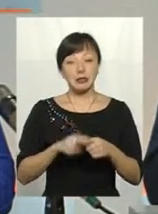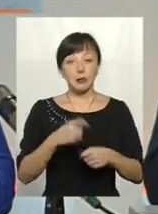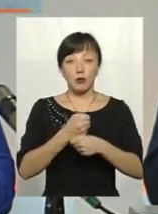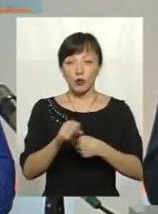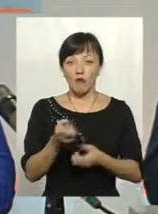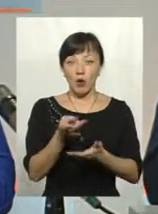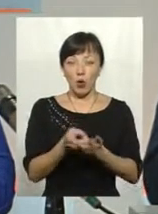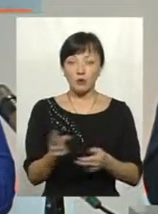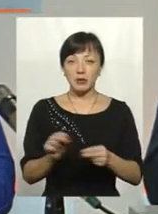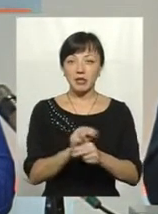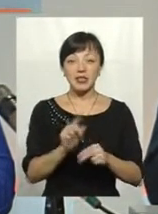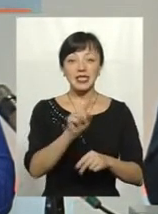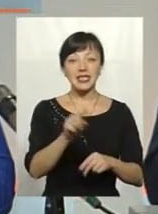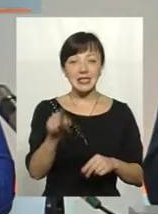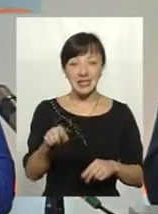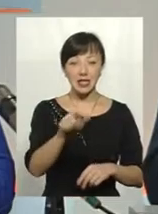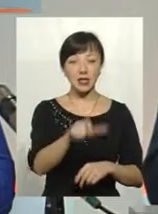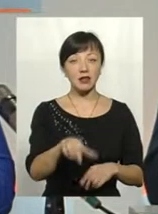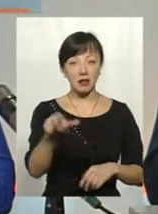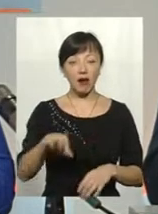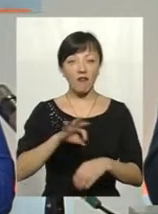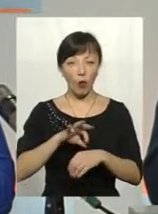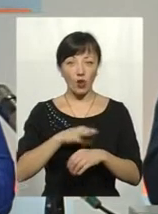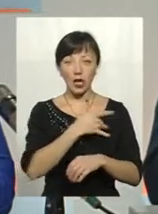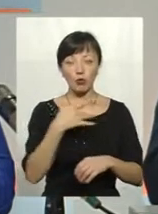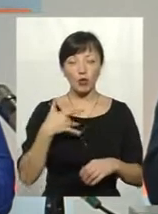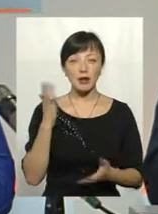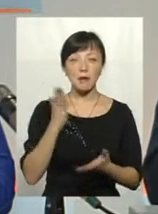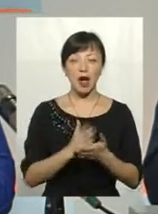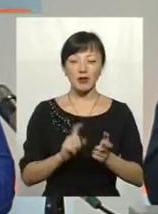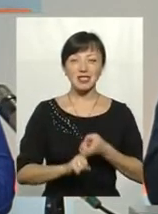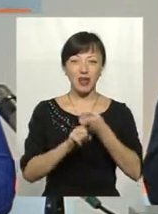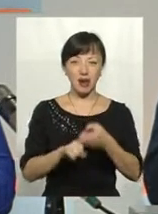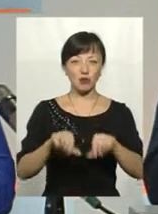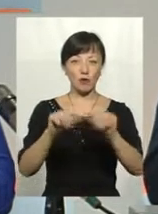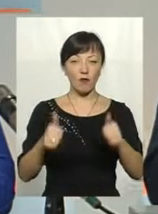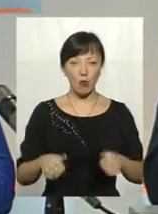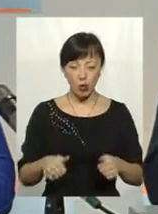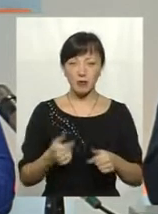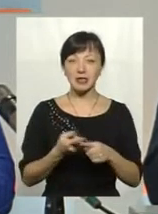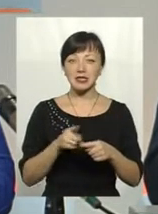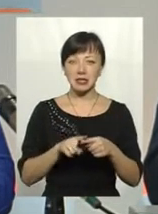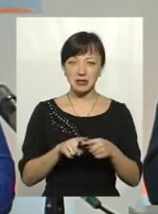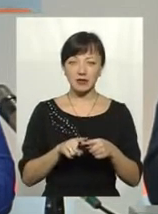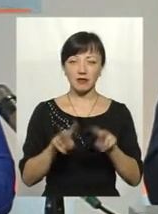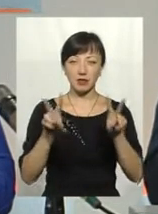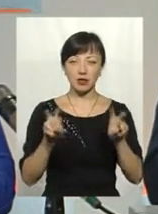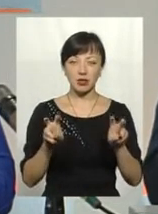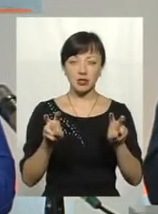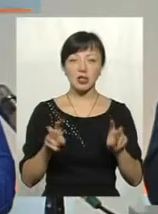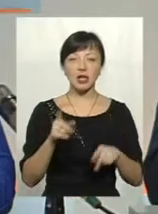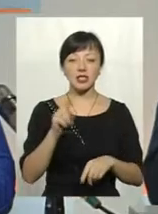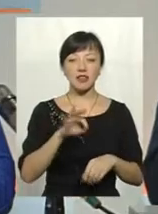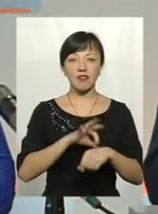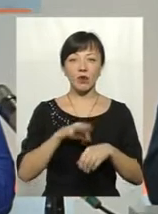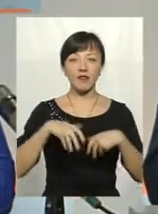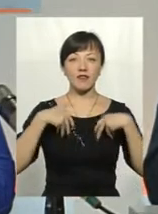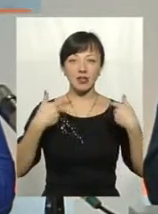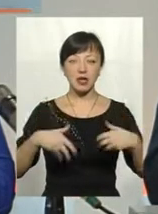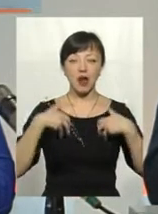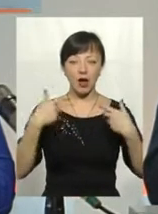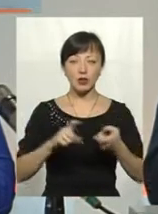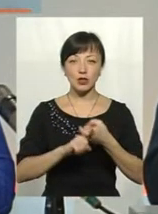госпіталізації підлягають ті хворі на туберкульоз, які мають заразну форму, а заразною формою ми розуміємо тих хворих, які виділяють